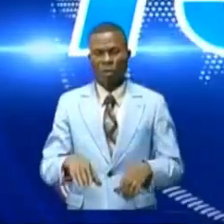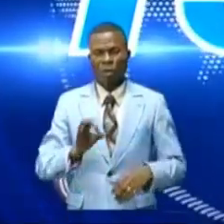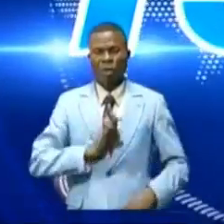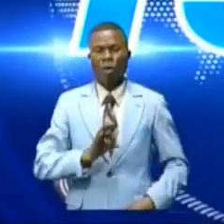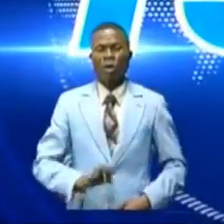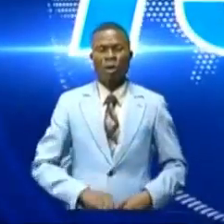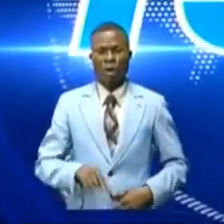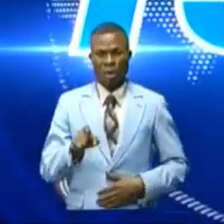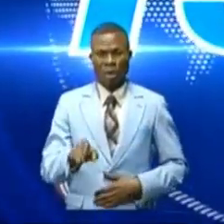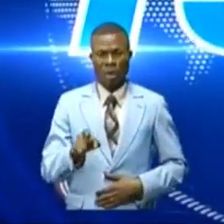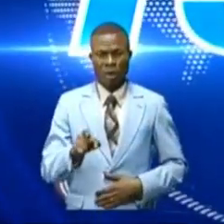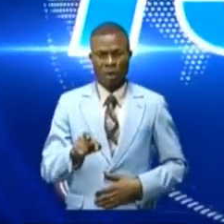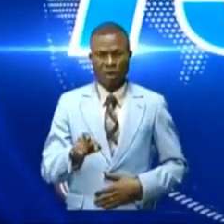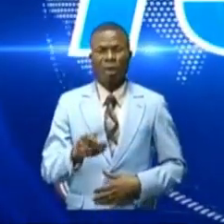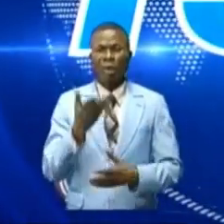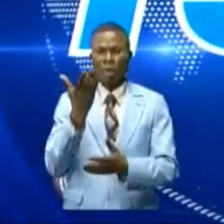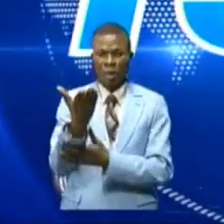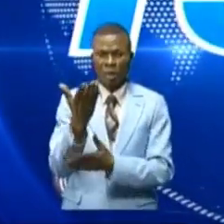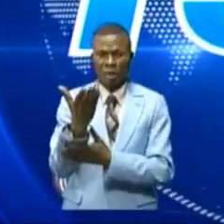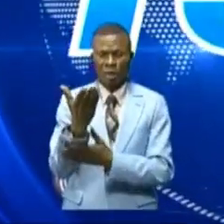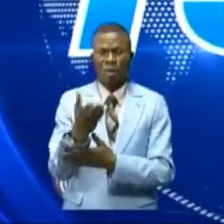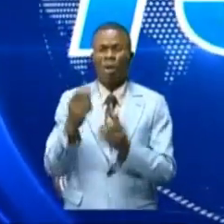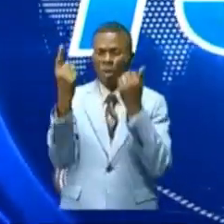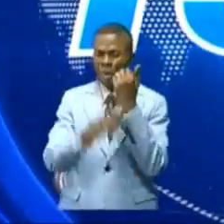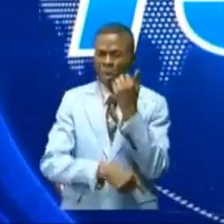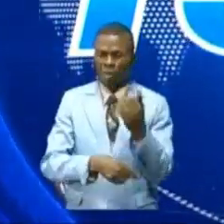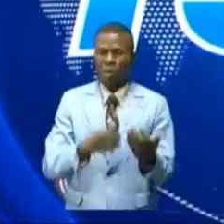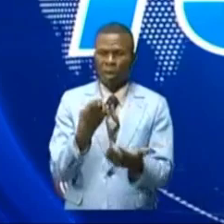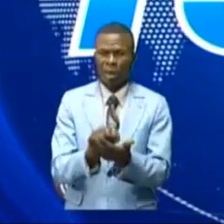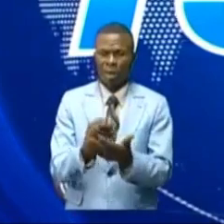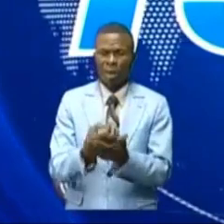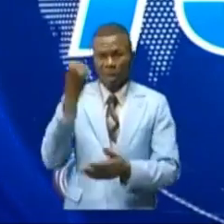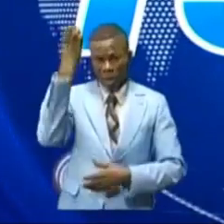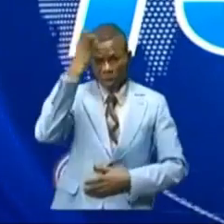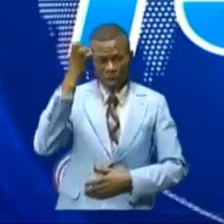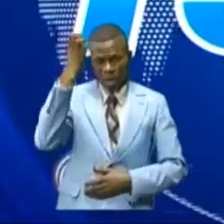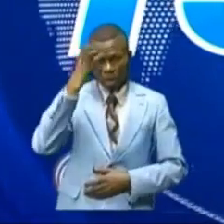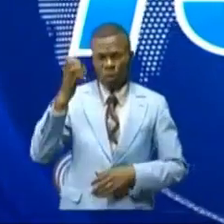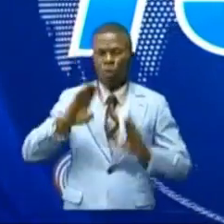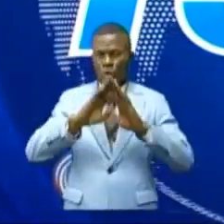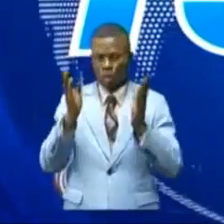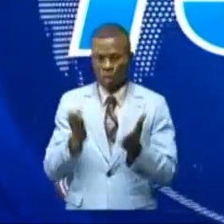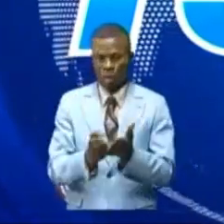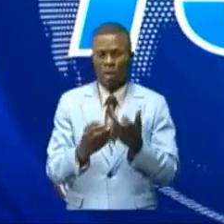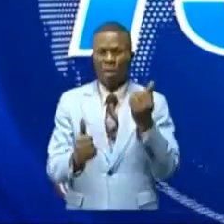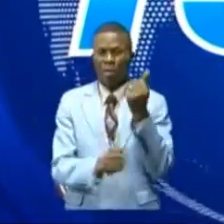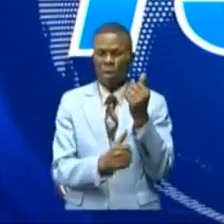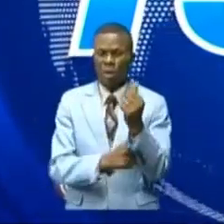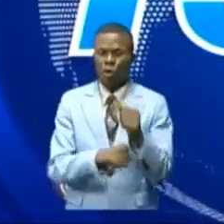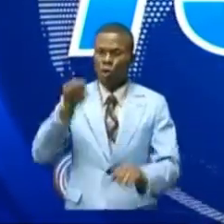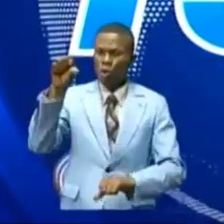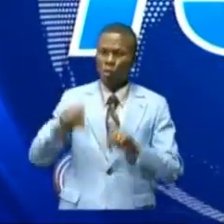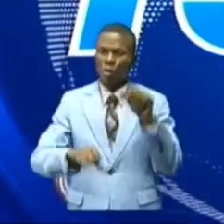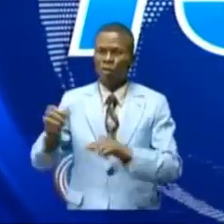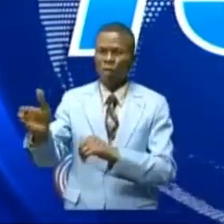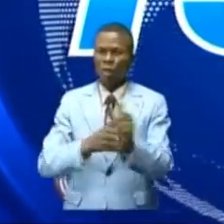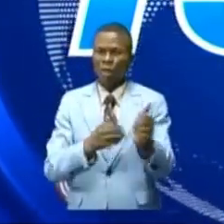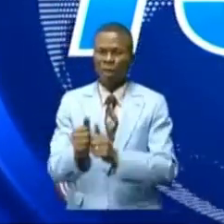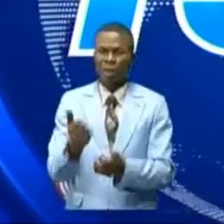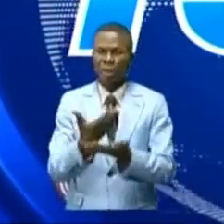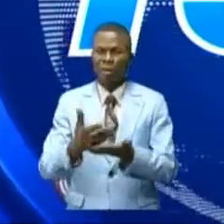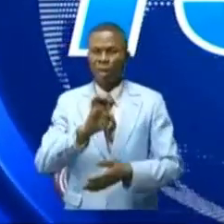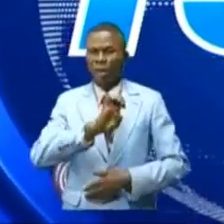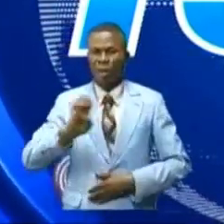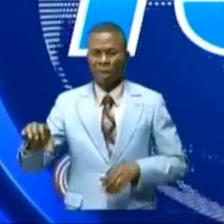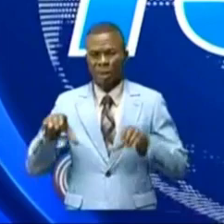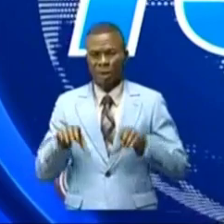Tshisekedi Tshilombo exige des sanctions économiques européennes contre tous les acteurs qui déstabilisent l'Est de la RDC.